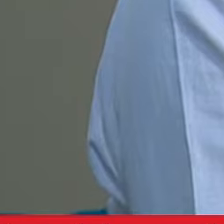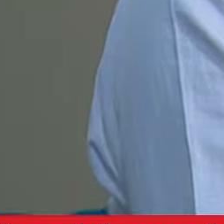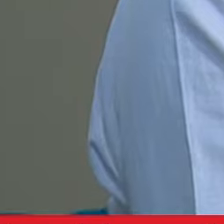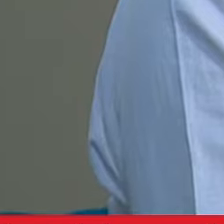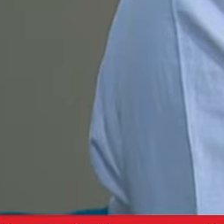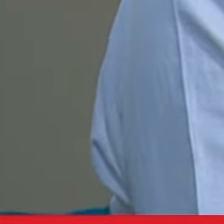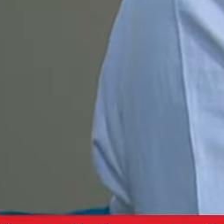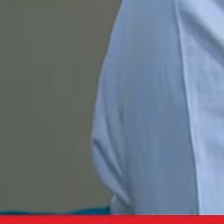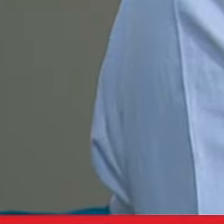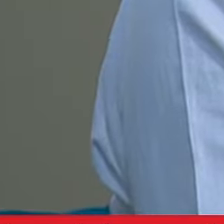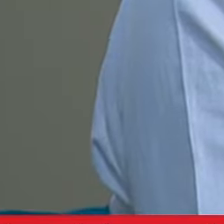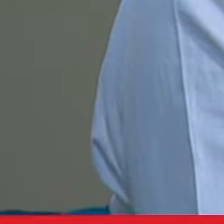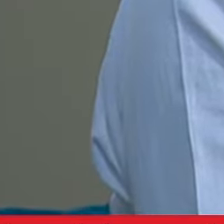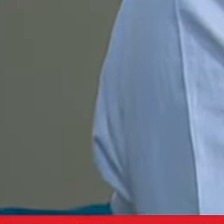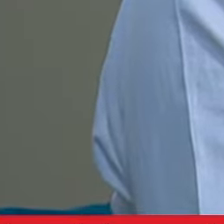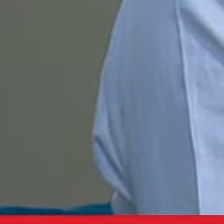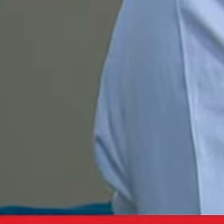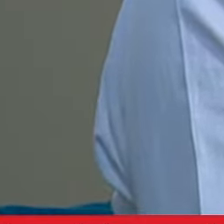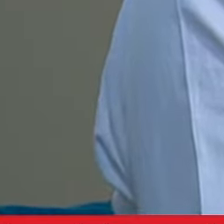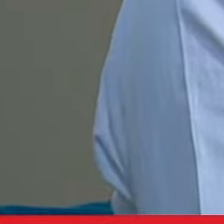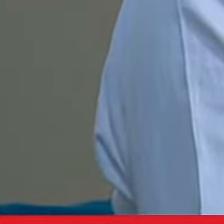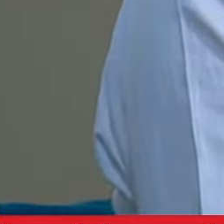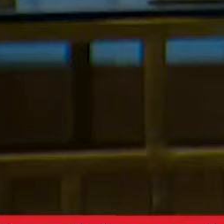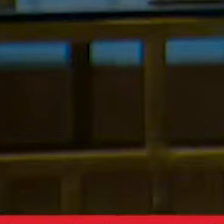ولتعلموا عدد السنين